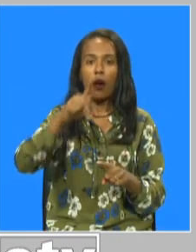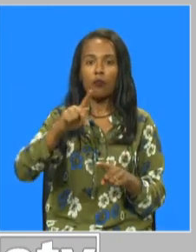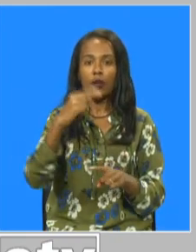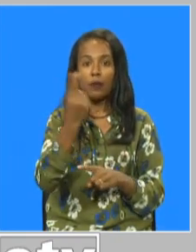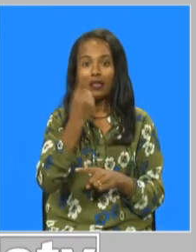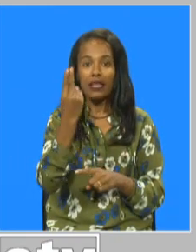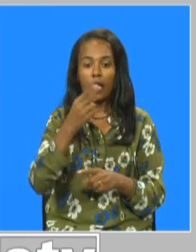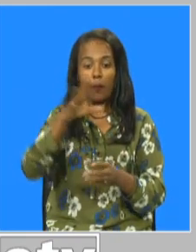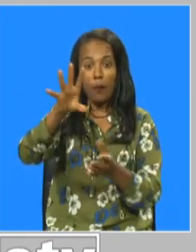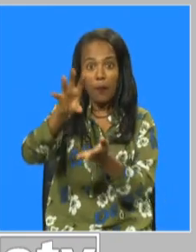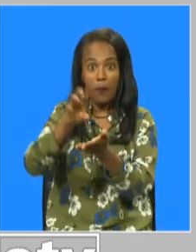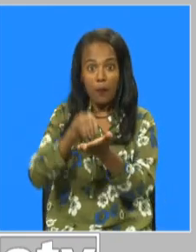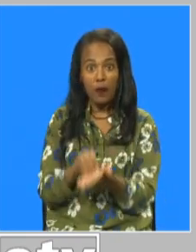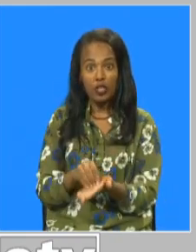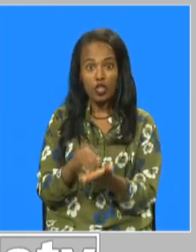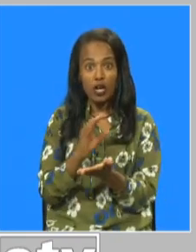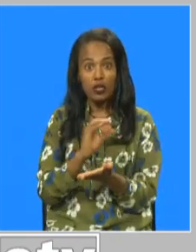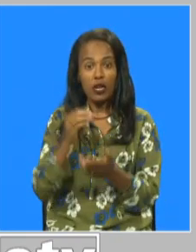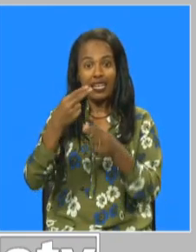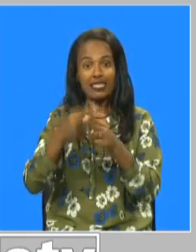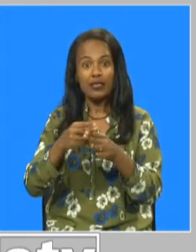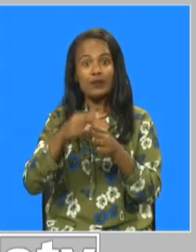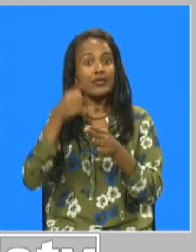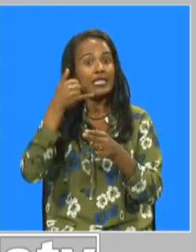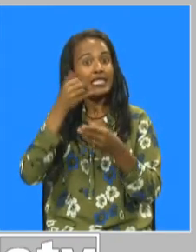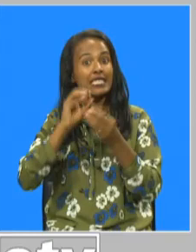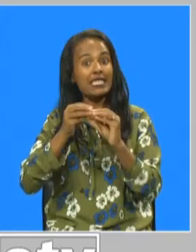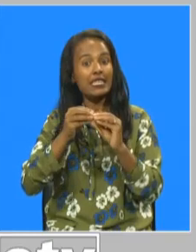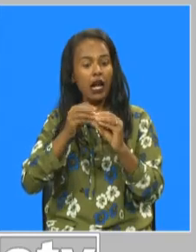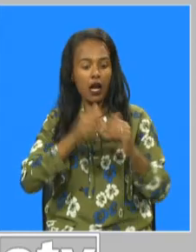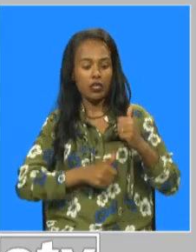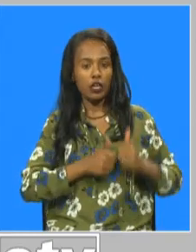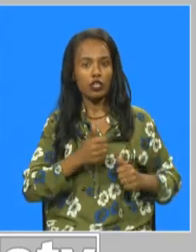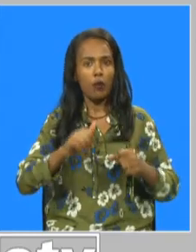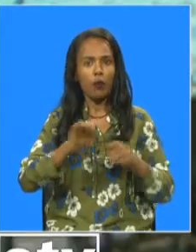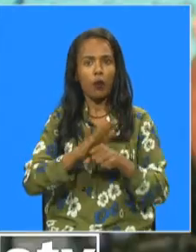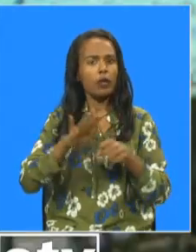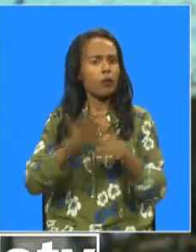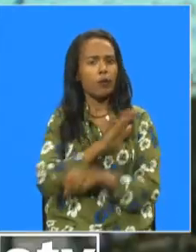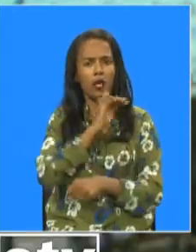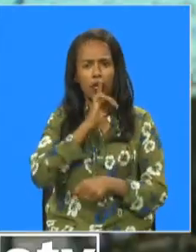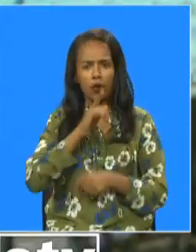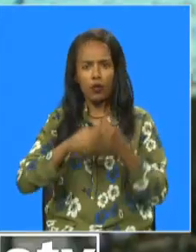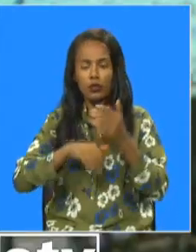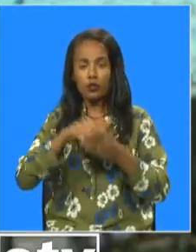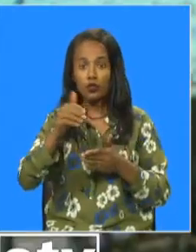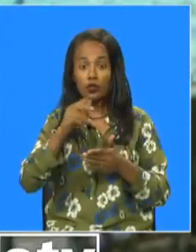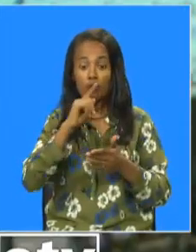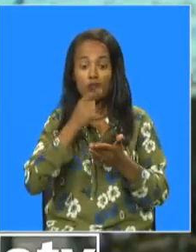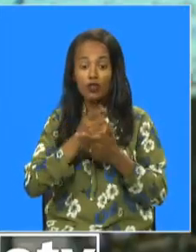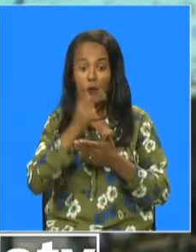ለመጠቀም መጫንና ስም ስልክና አድራሻን ብቻ መሙላት በቂ ነው። ከዛ ውጪ ግን መረጃ ማይት ከፈለጉ በአማርኛ